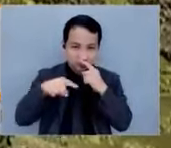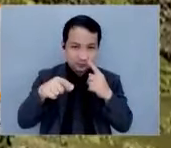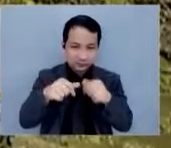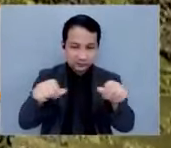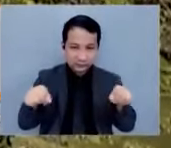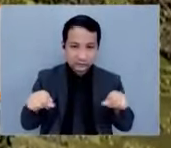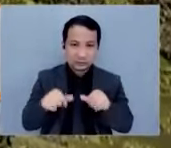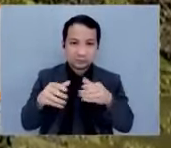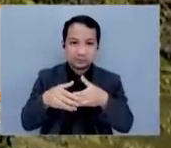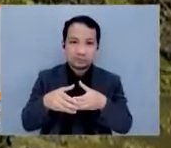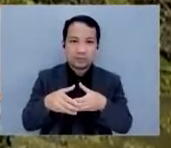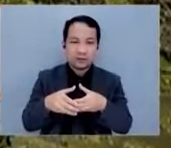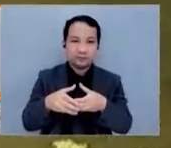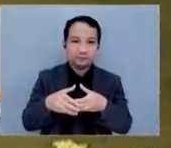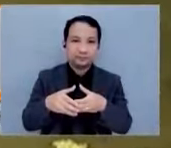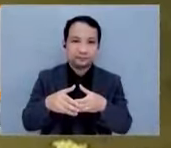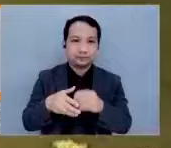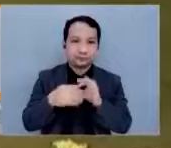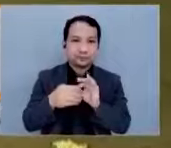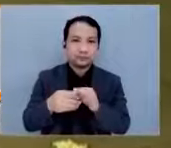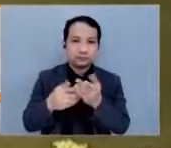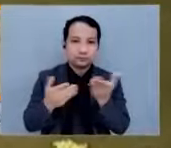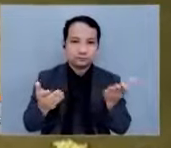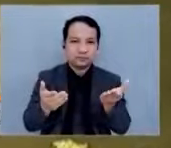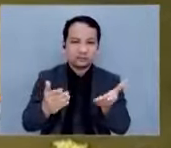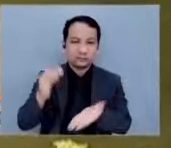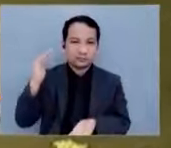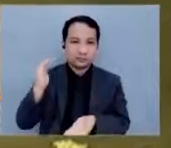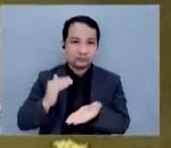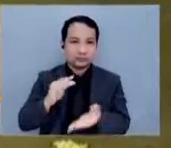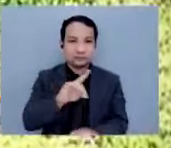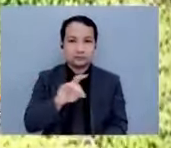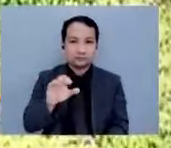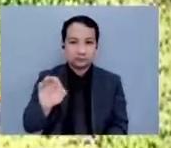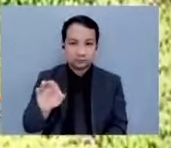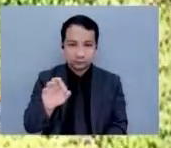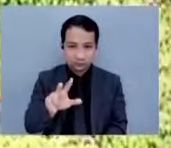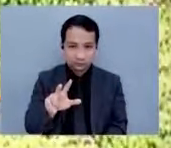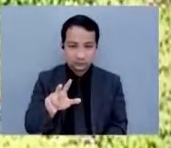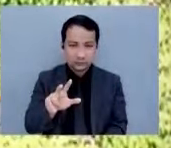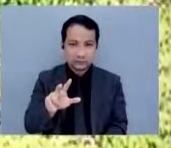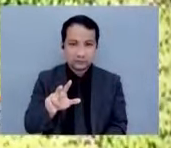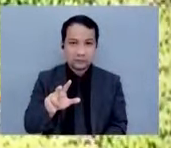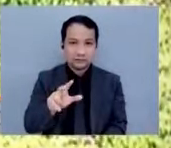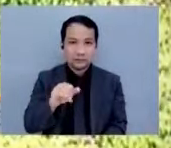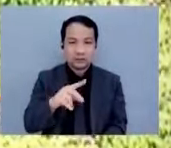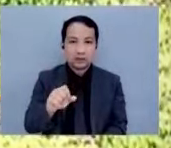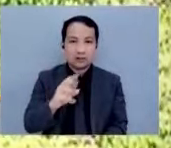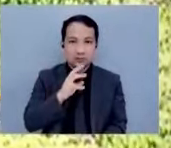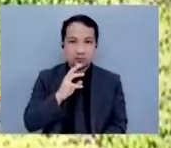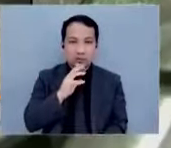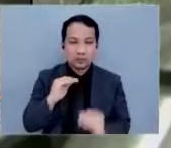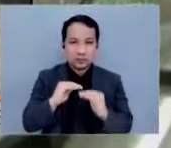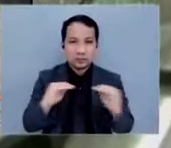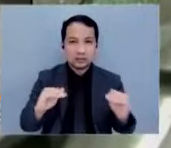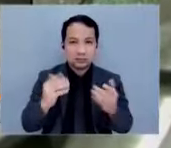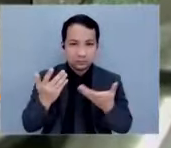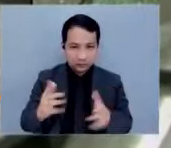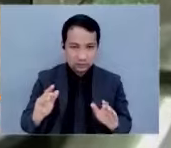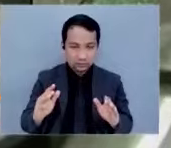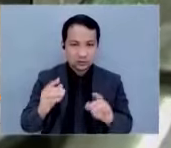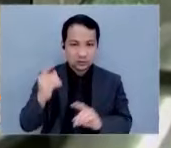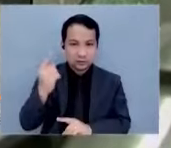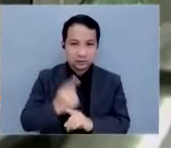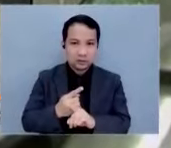PAGASA Hydrometeorology Division, bababa pa sa 193 meters ang Angat water level sa katapusan ng buwan. Malapit na